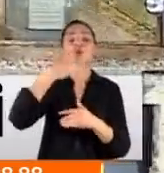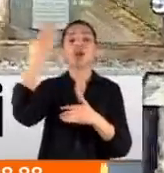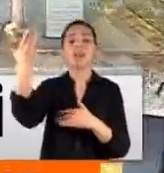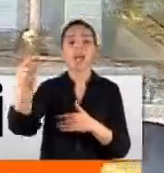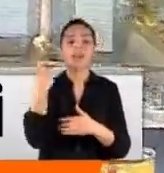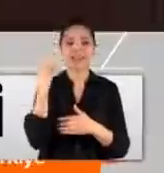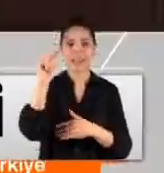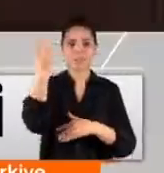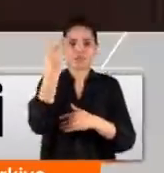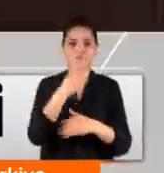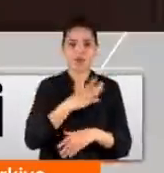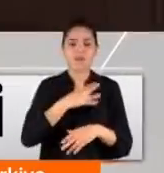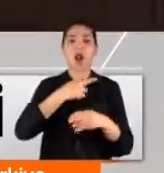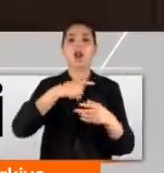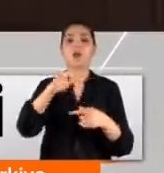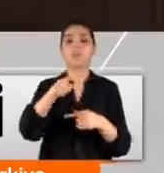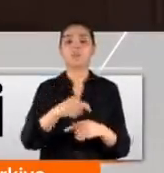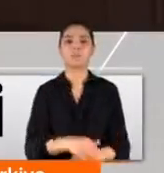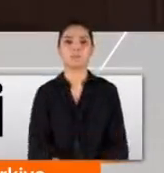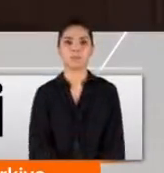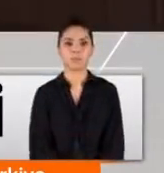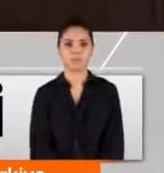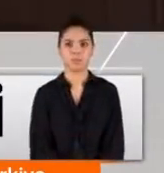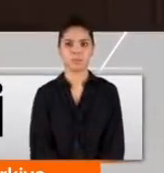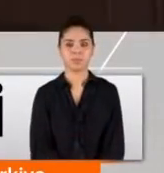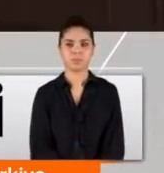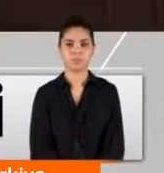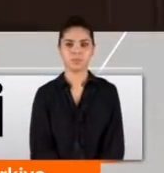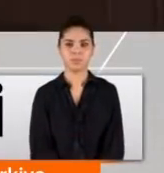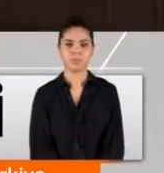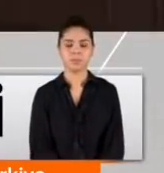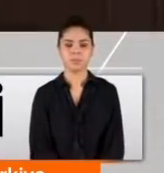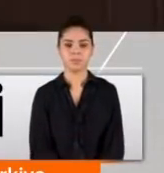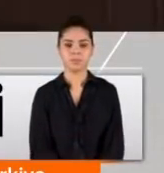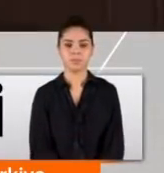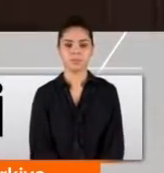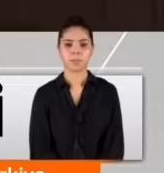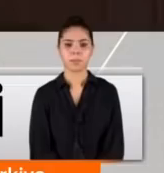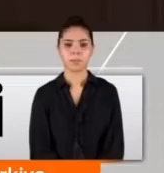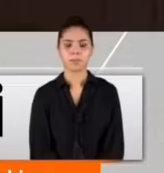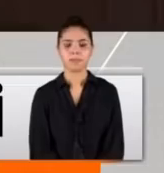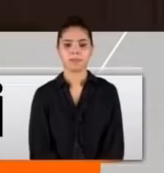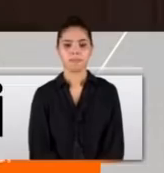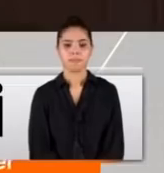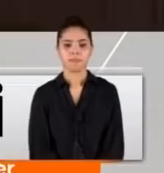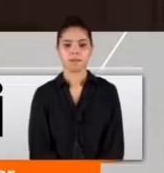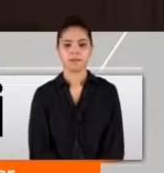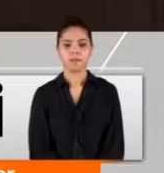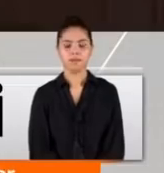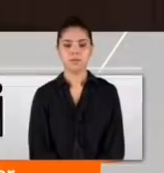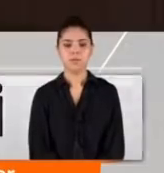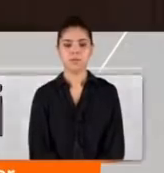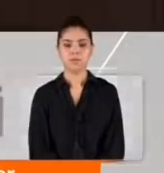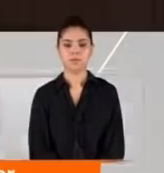yeni bir müjdesi var. Lokanta, restoran ve kafe gibi sektörlerde 2019